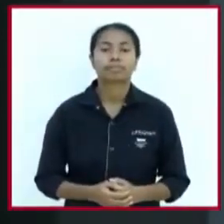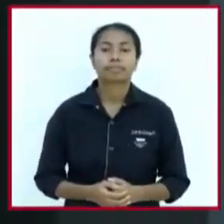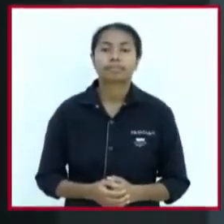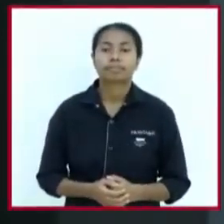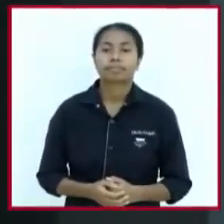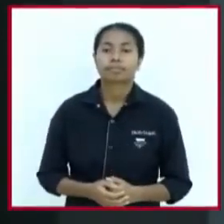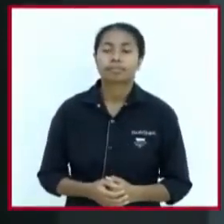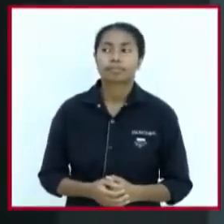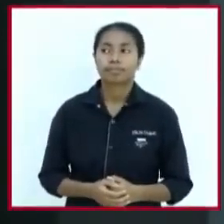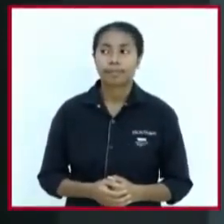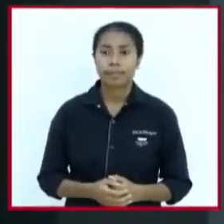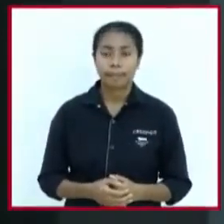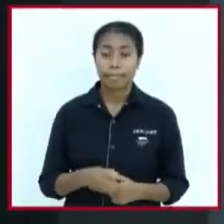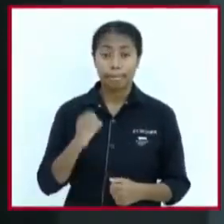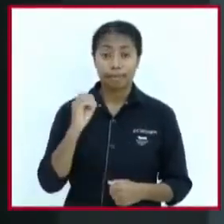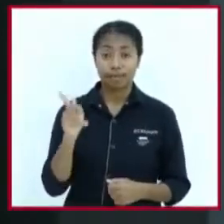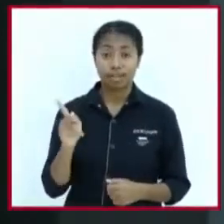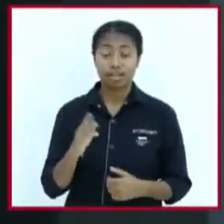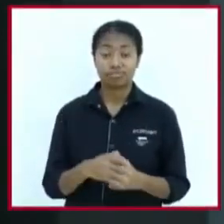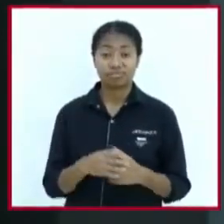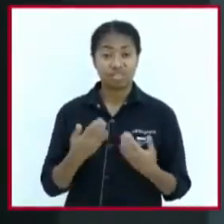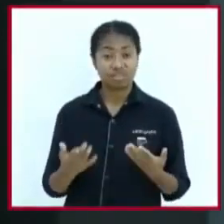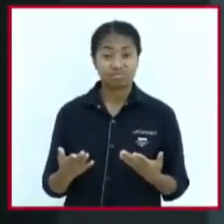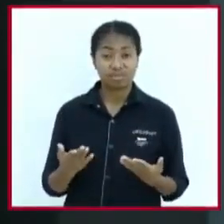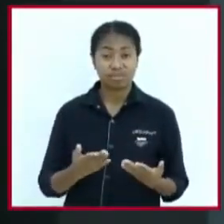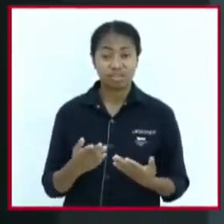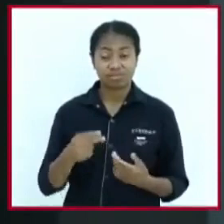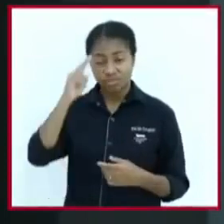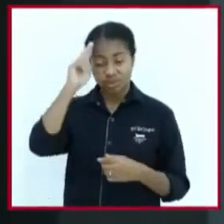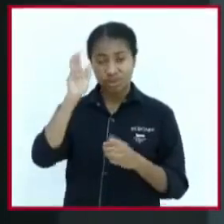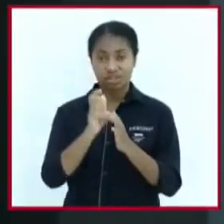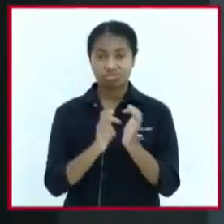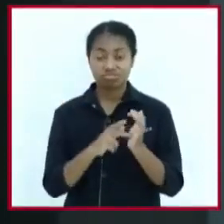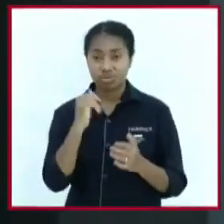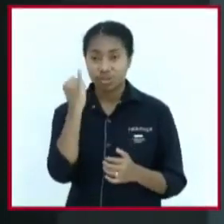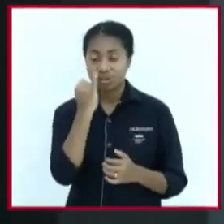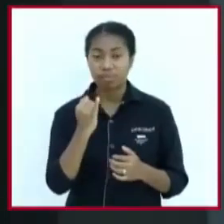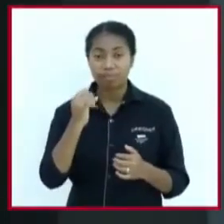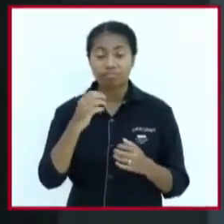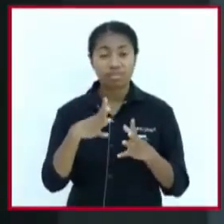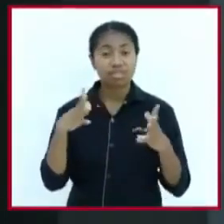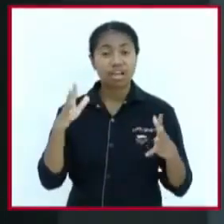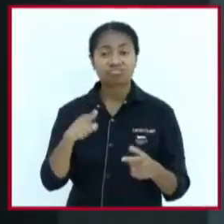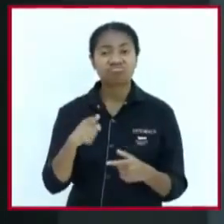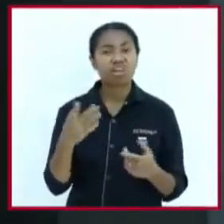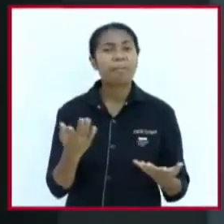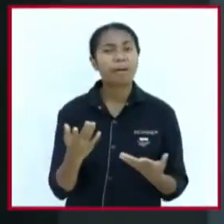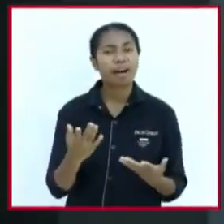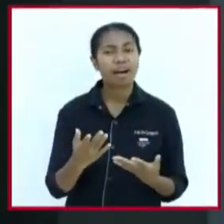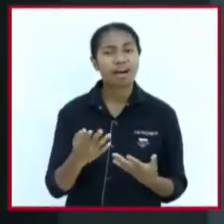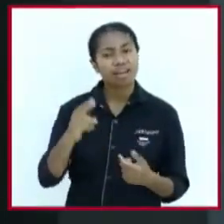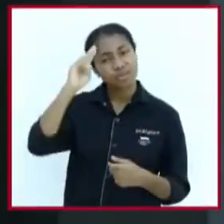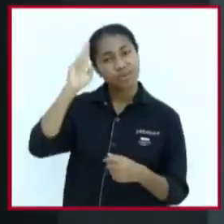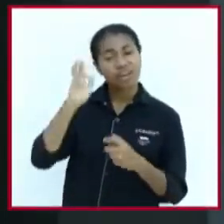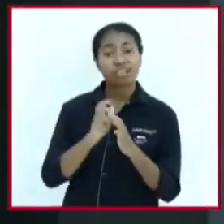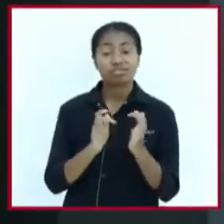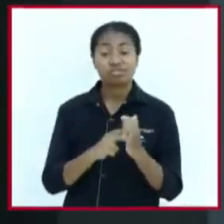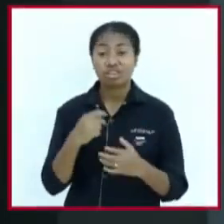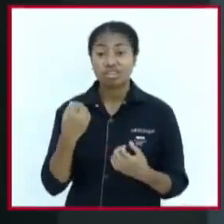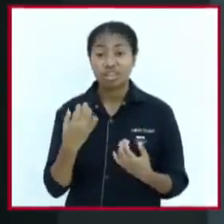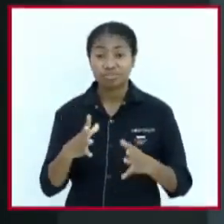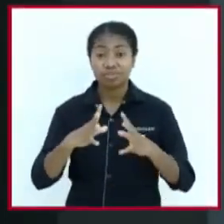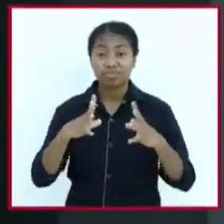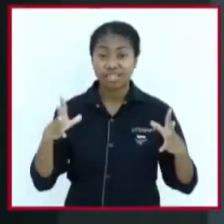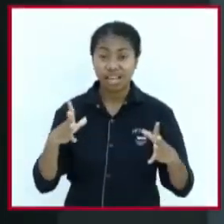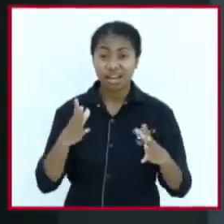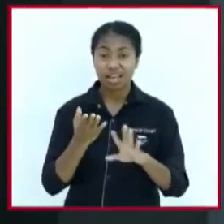Hai Okelah kalau memang Yesus itu imam besar juga Hai apakah Yesus lebih besar